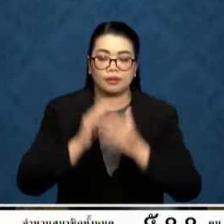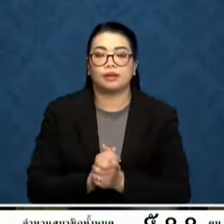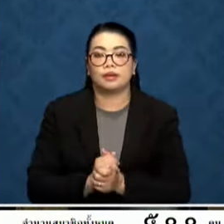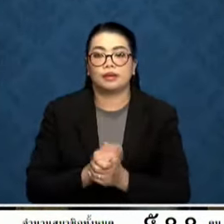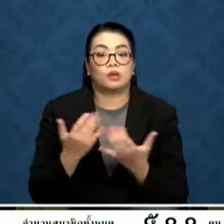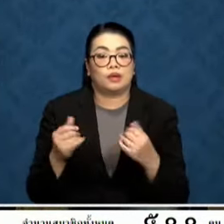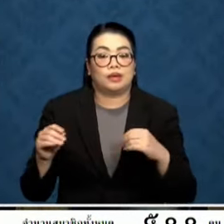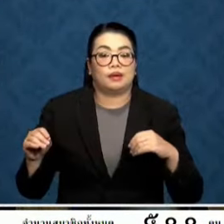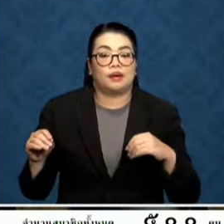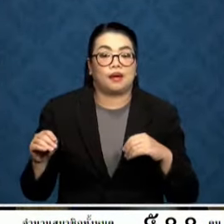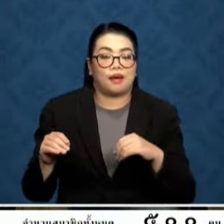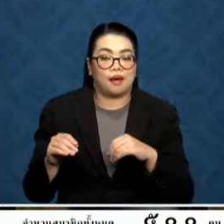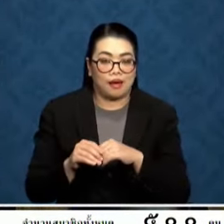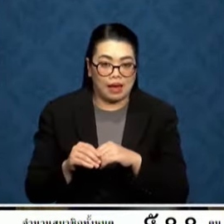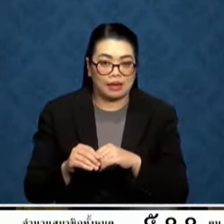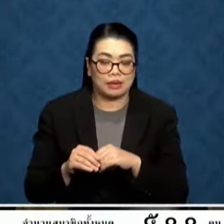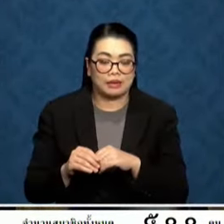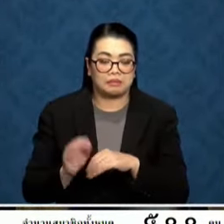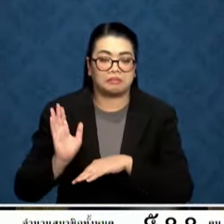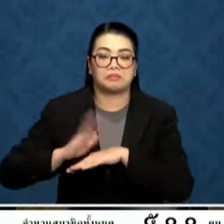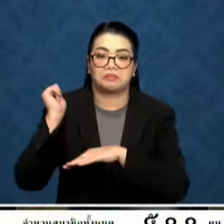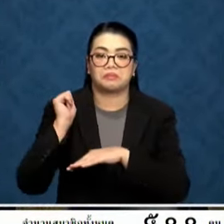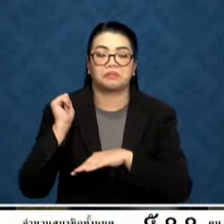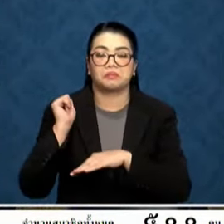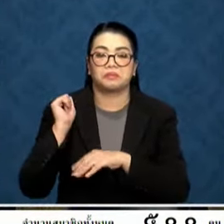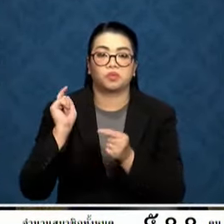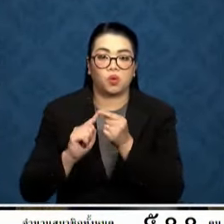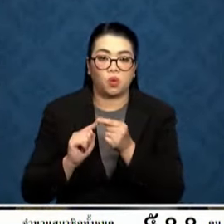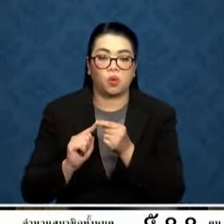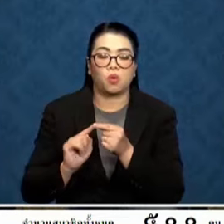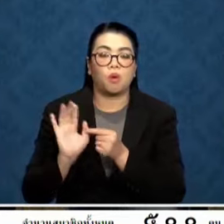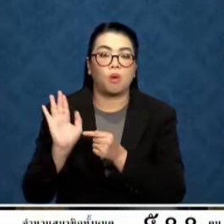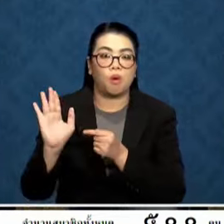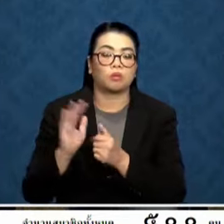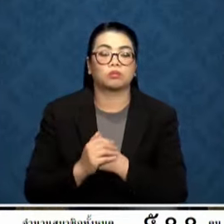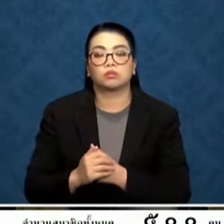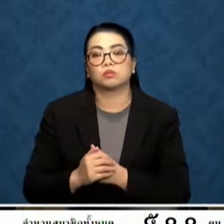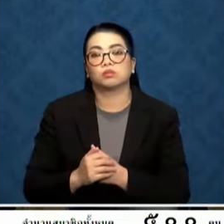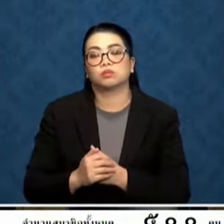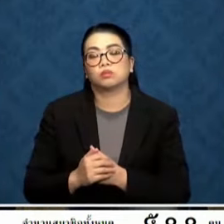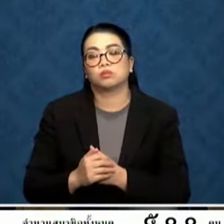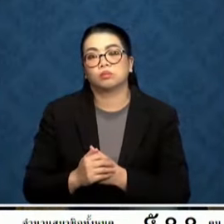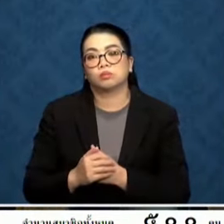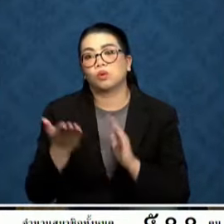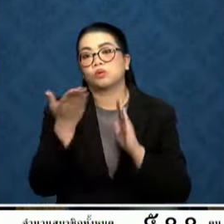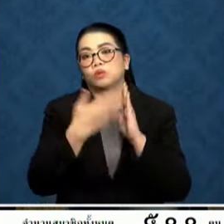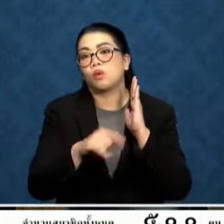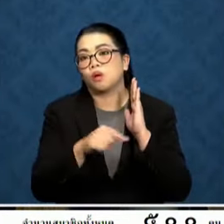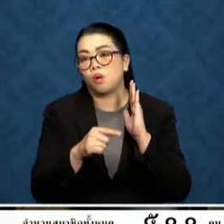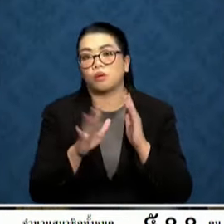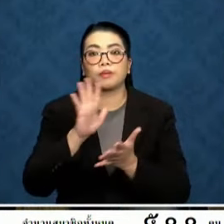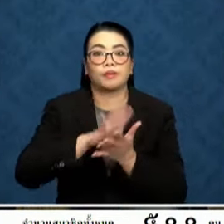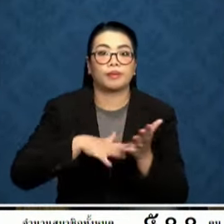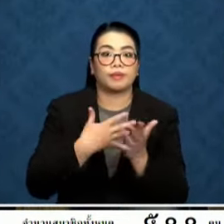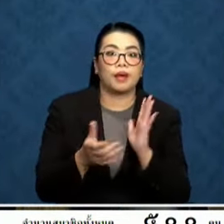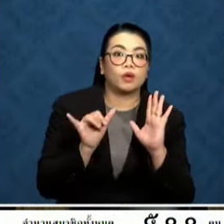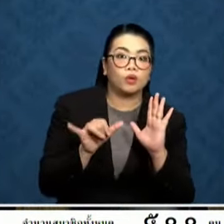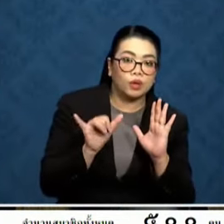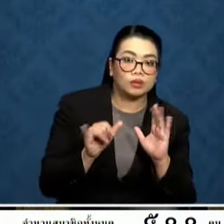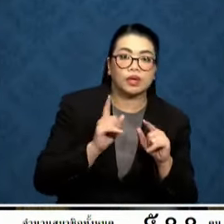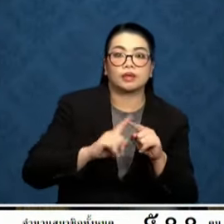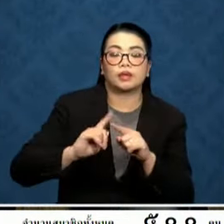เป็นไปเป็นิควลี่ใช่มั้ยครับของแห่งภาคแห่งตะวันออกเขามียุทธศาสตร์จริง